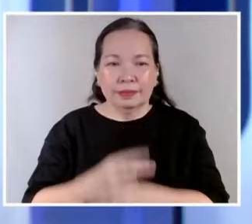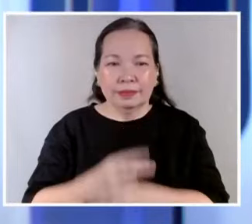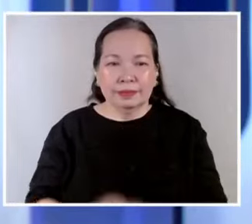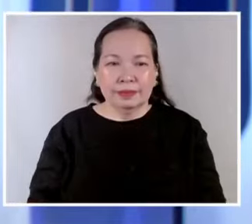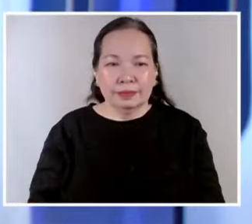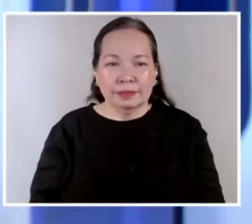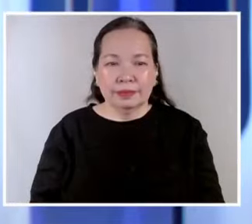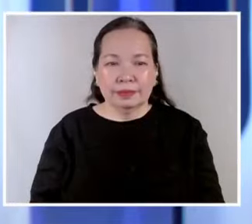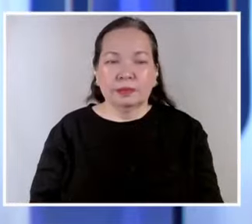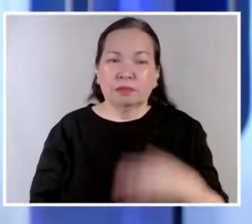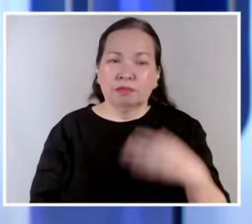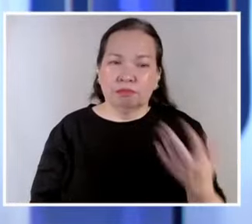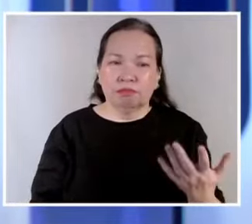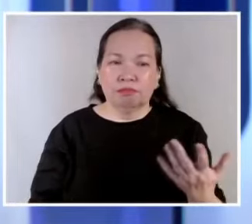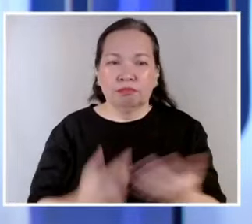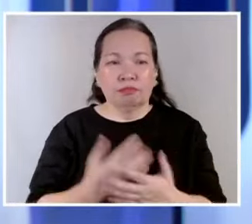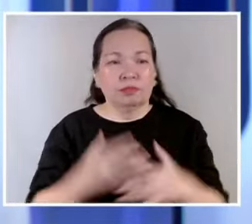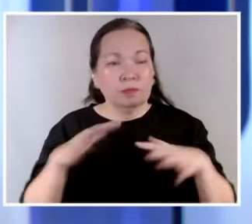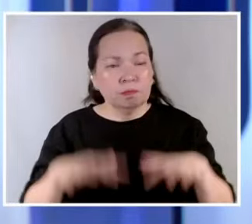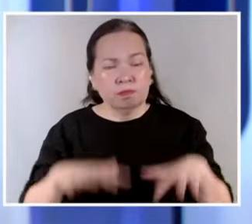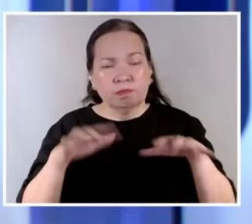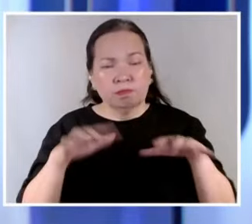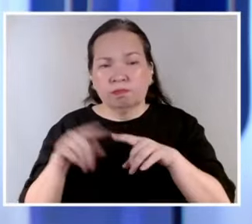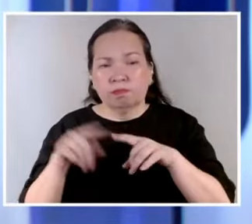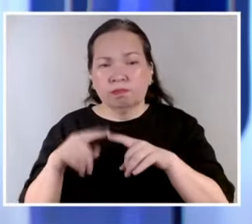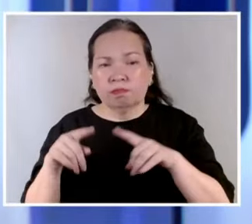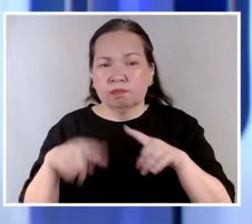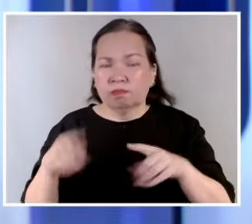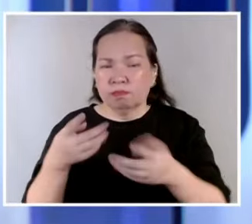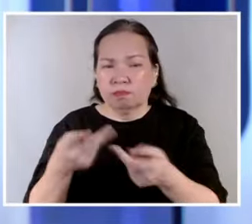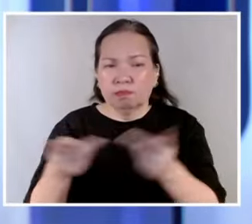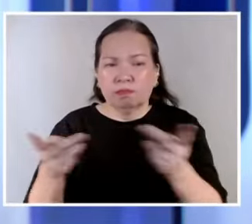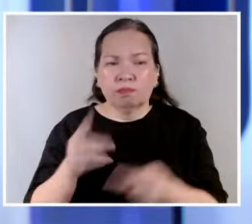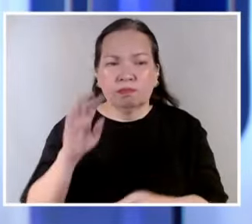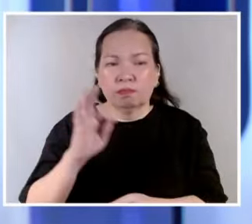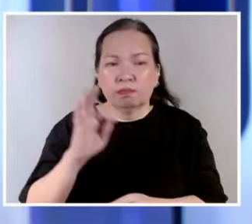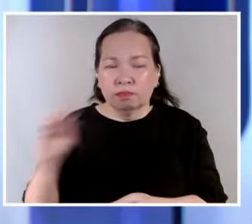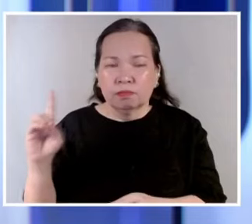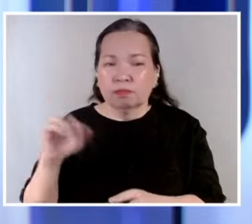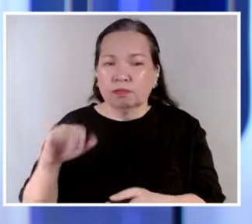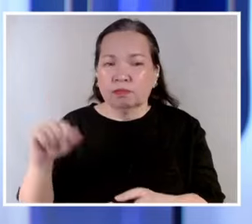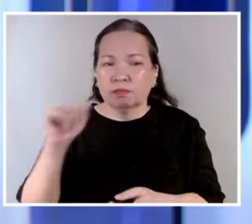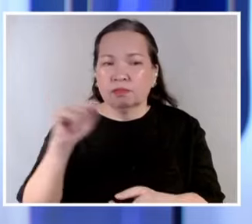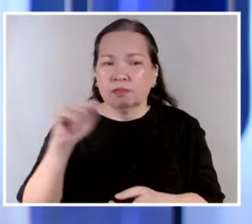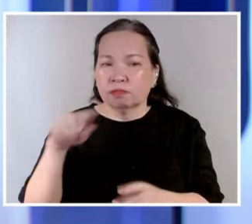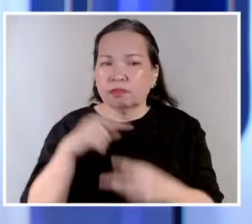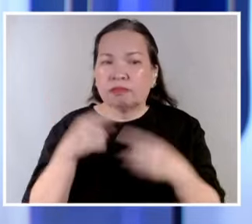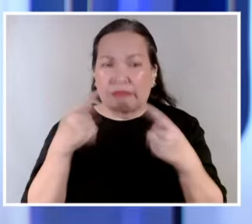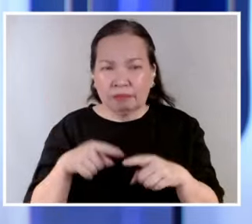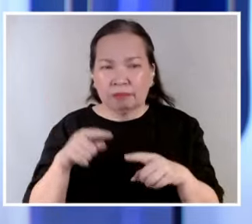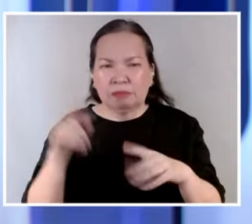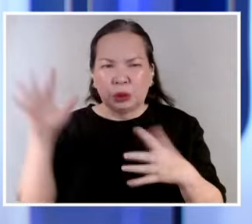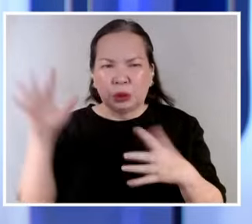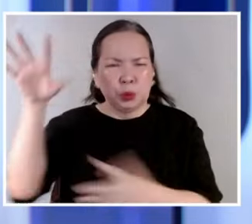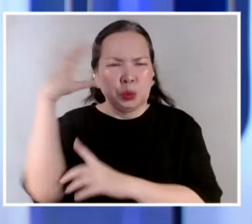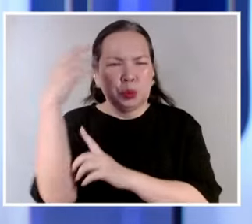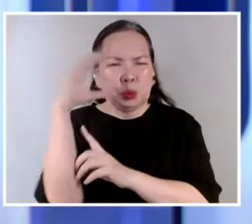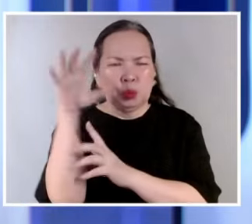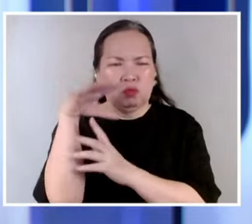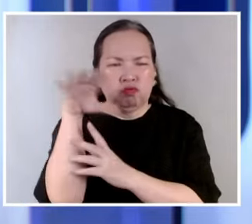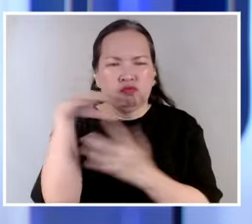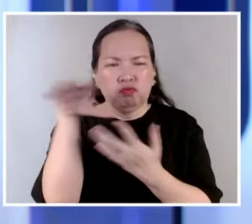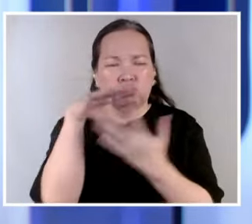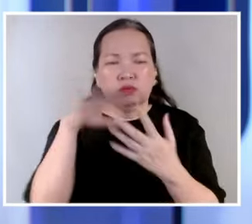Binaha ang ilang bahagi ng Florida kasunod ng pananalasa ng Hurricane Milton. Ikinwento rin ng mga Pinoy ang kanilang karanasan